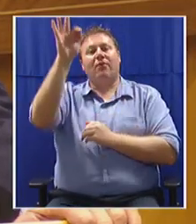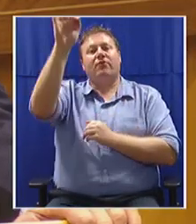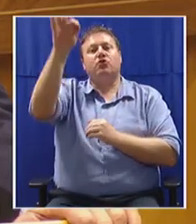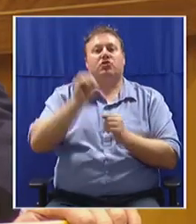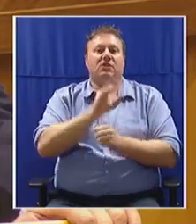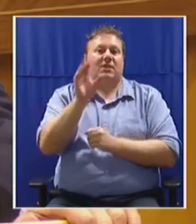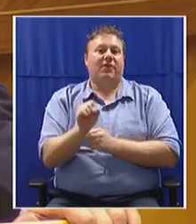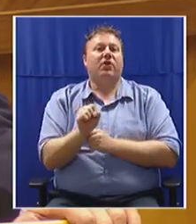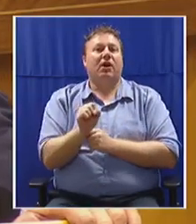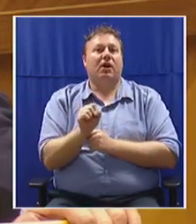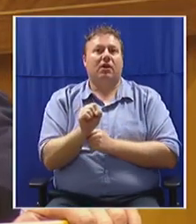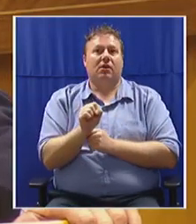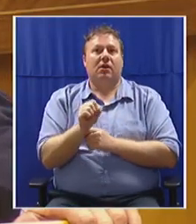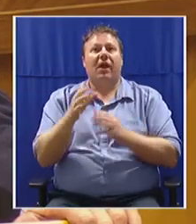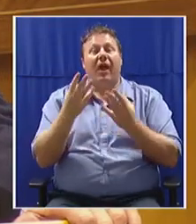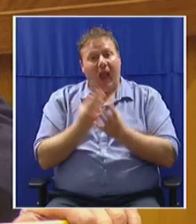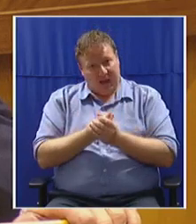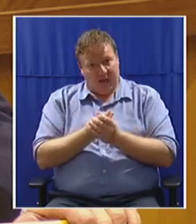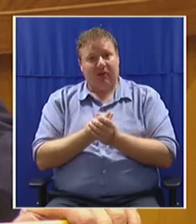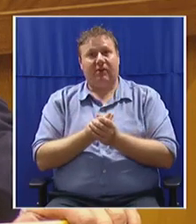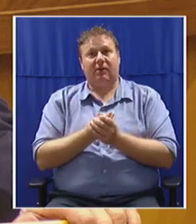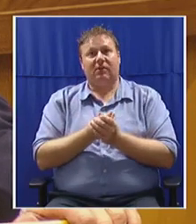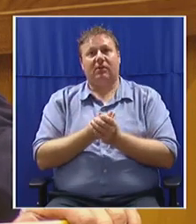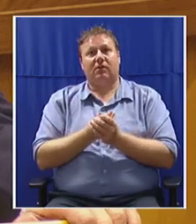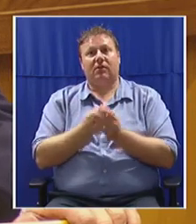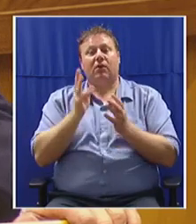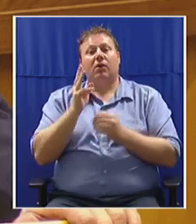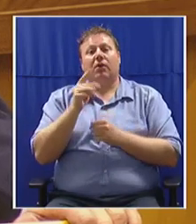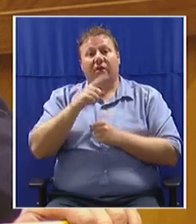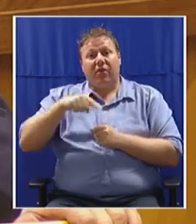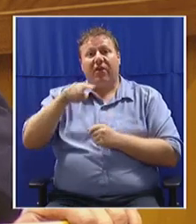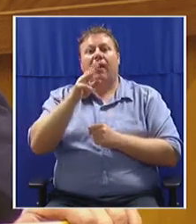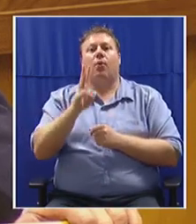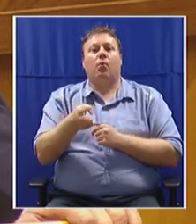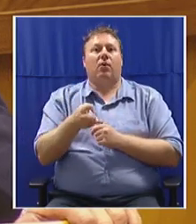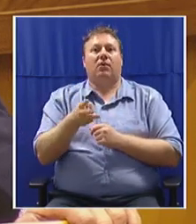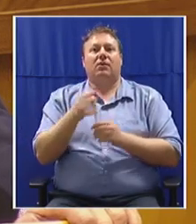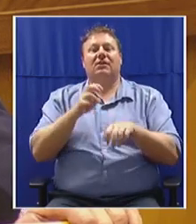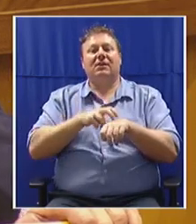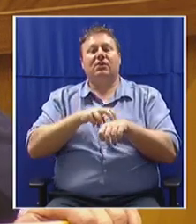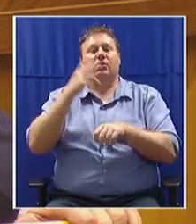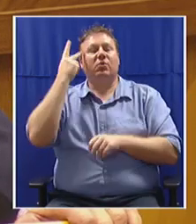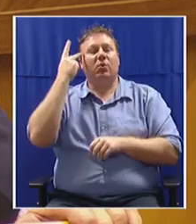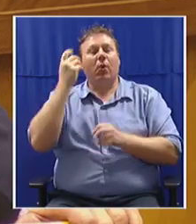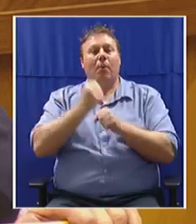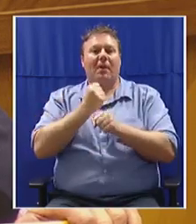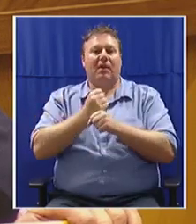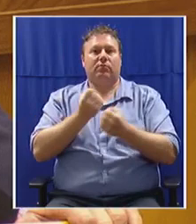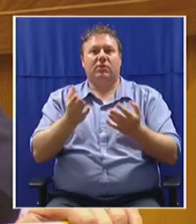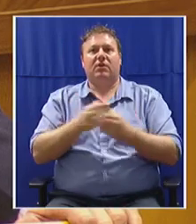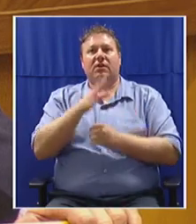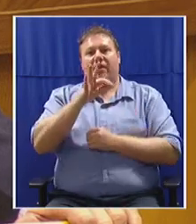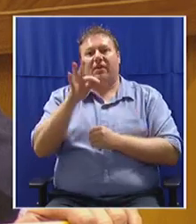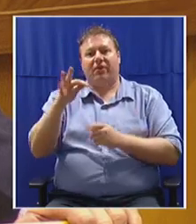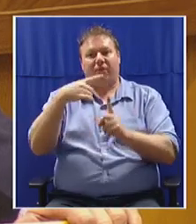En hulle sal hulle misnoë moet te kenne gee en die Vryheidsfront Plus verwerp hierdie mosie en sal